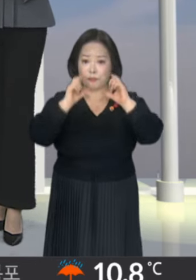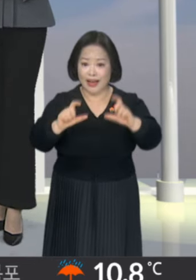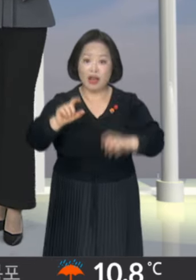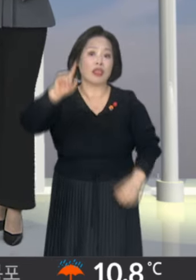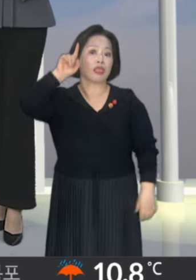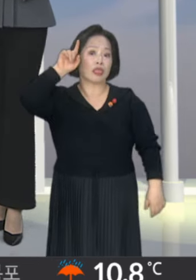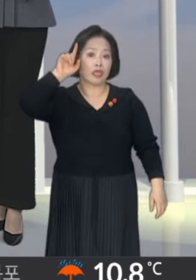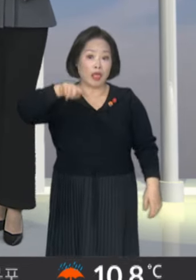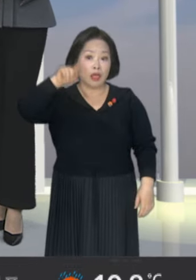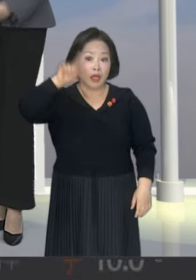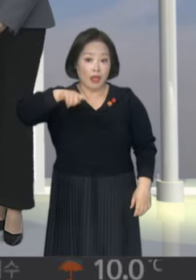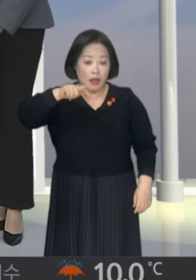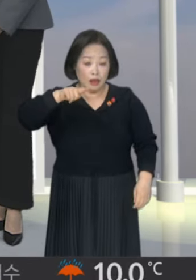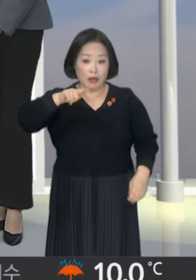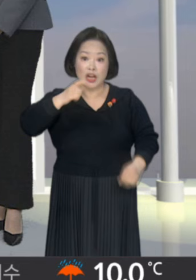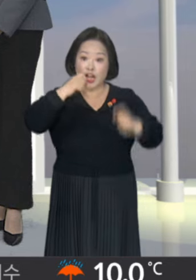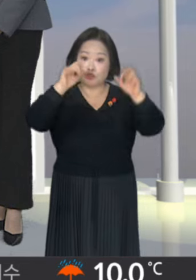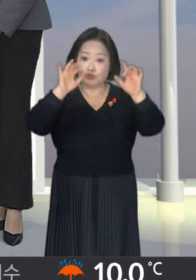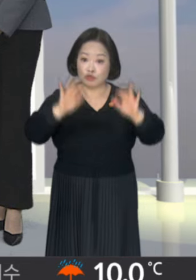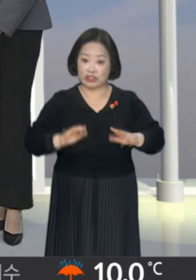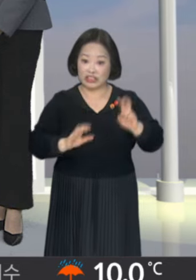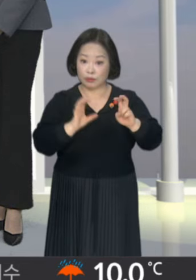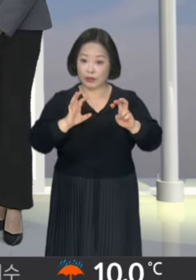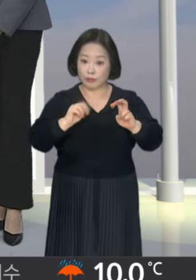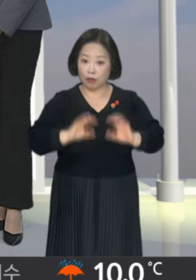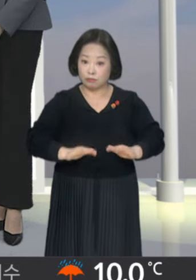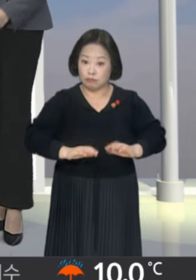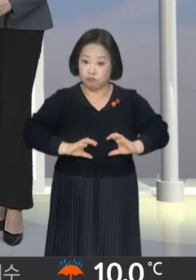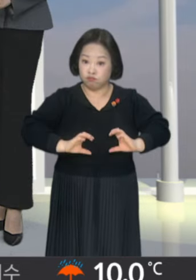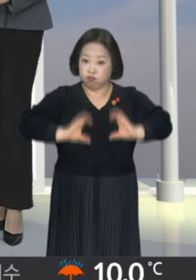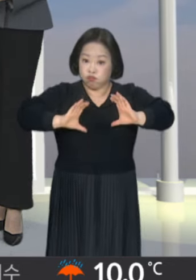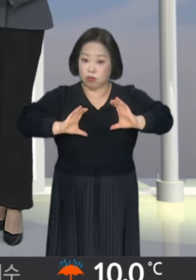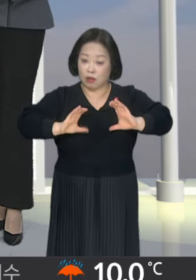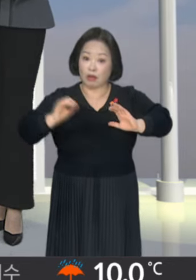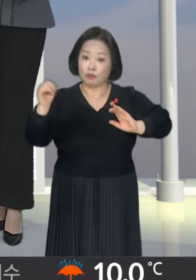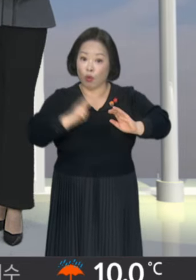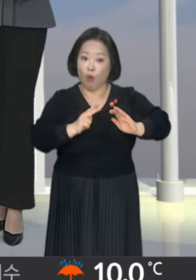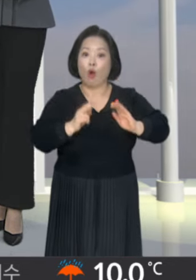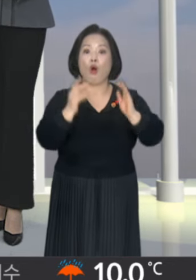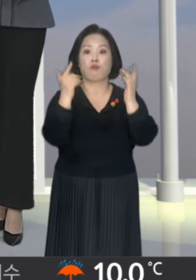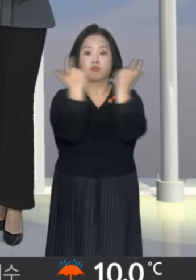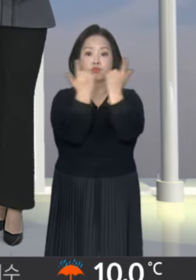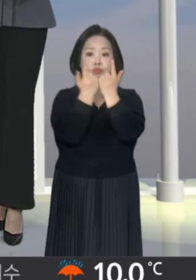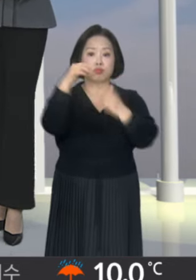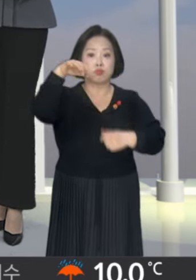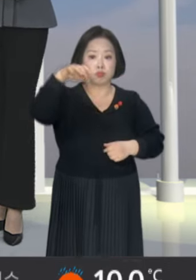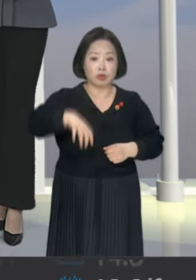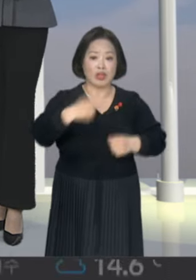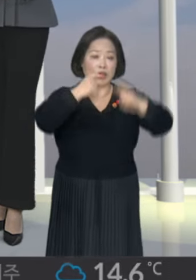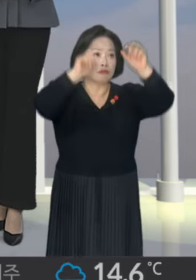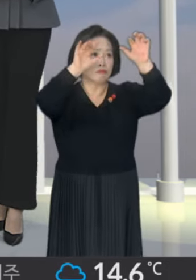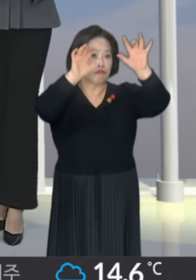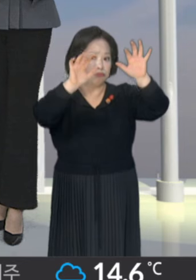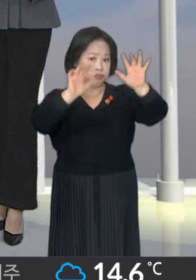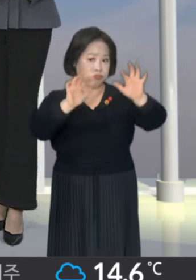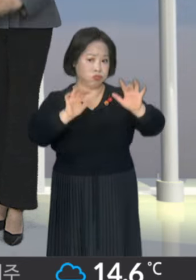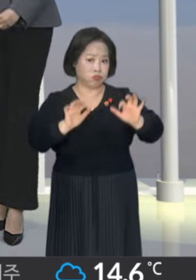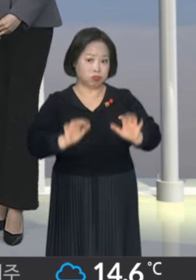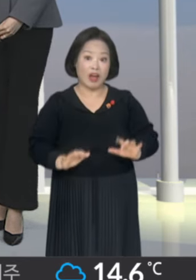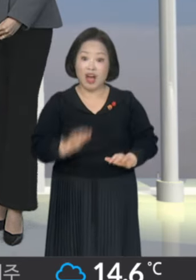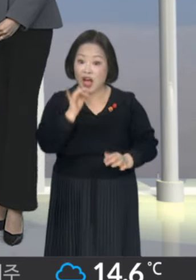내일까지 20cm 이상, 또 경북 북동 산지에도 1에서 5cm가량의 눈이